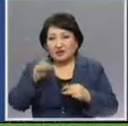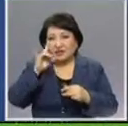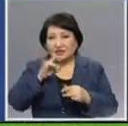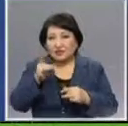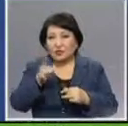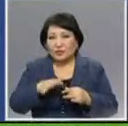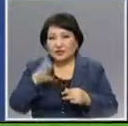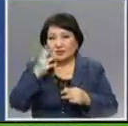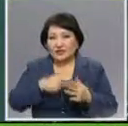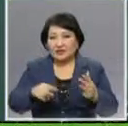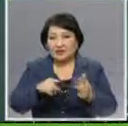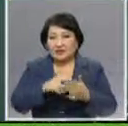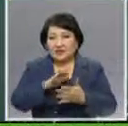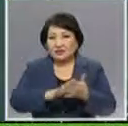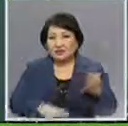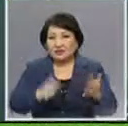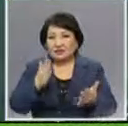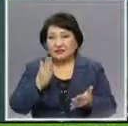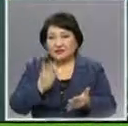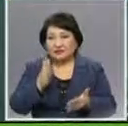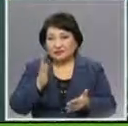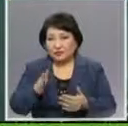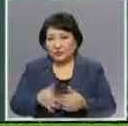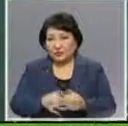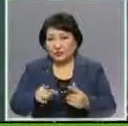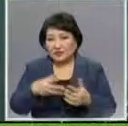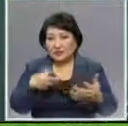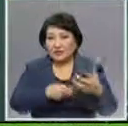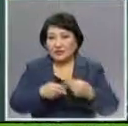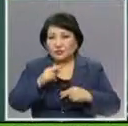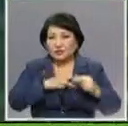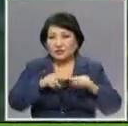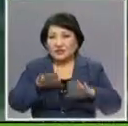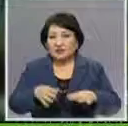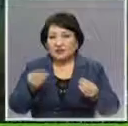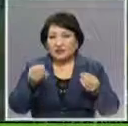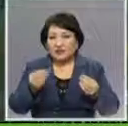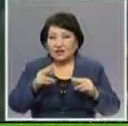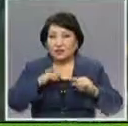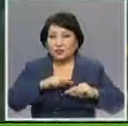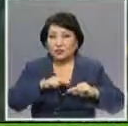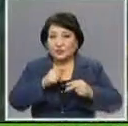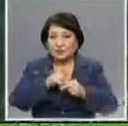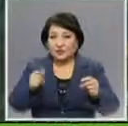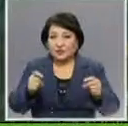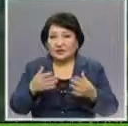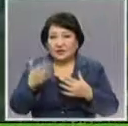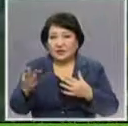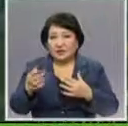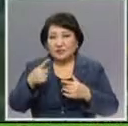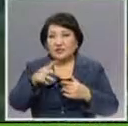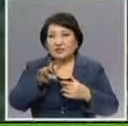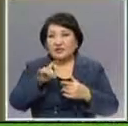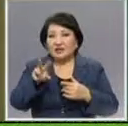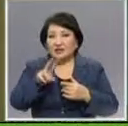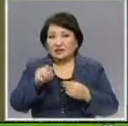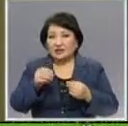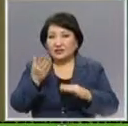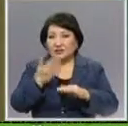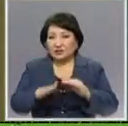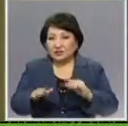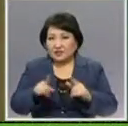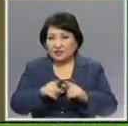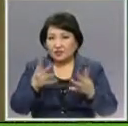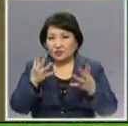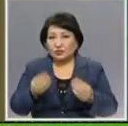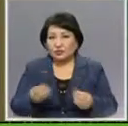жұмыс жалғасын таппақ. Қазіргі кезде екпе жұмысына жергілікті қаржыдан және жұмыс берушілер тарапына 1 миллиард теңгеден аса қаражат бөлінген. Ал